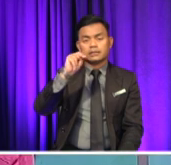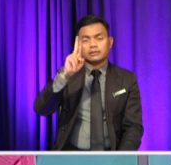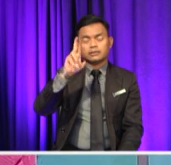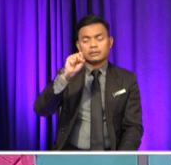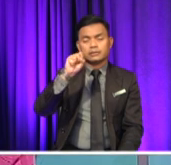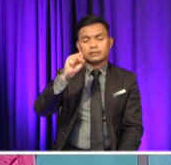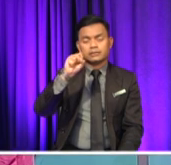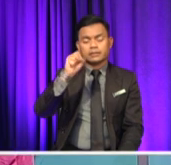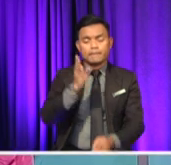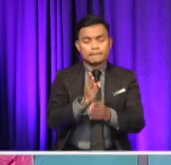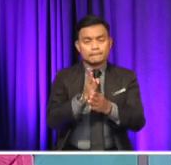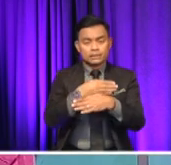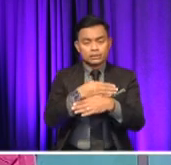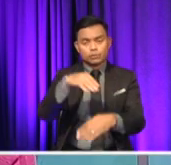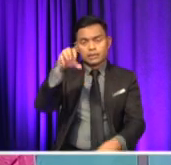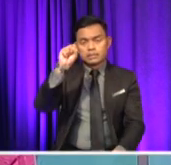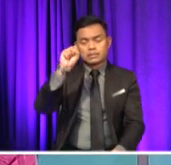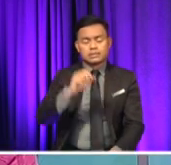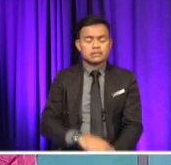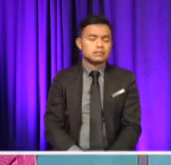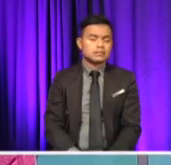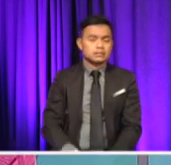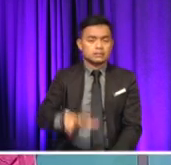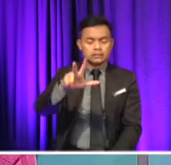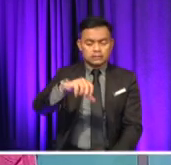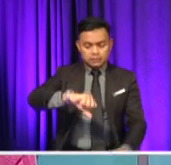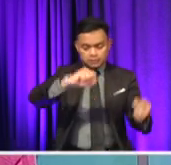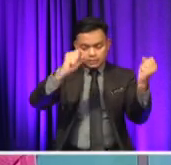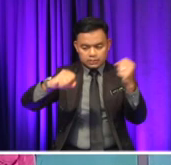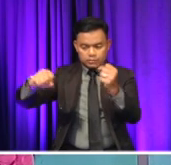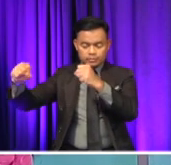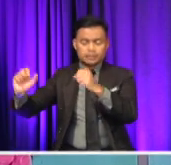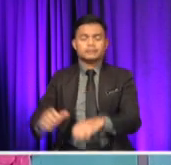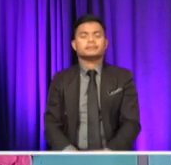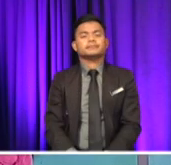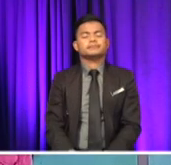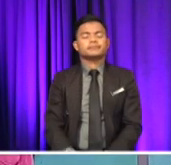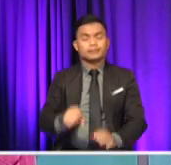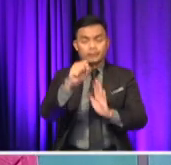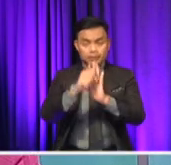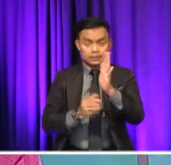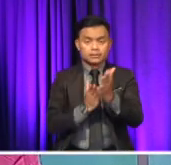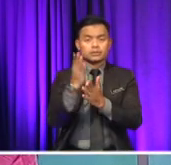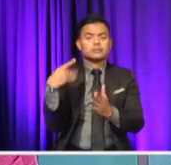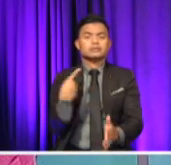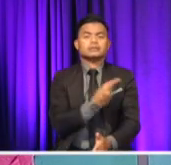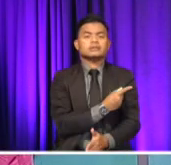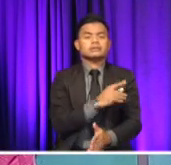ini tiga bentuk gelombang Oke seterusnya kita pergi kepada arus terus